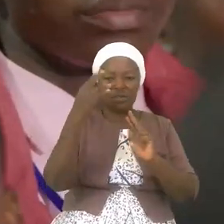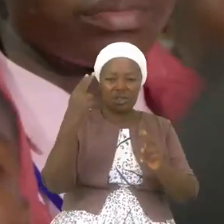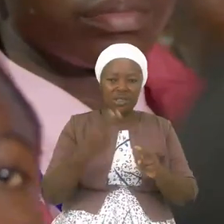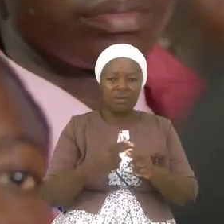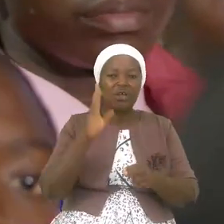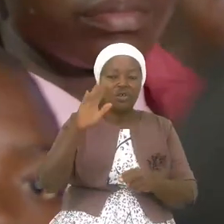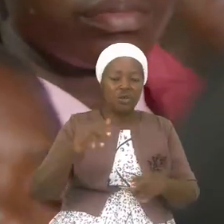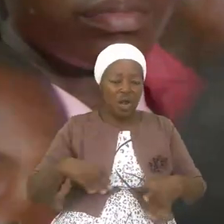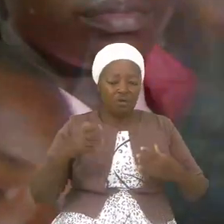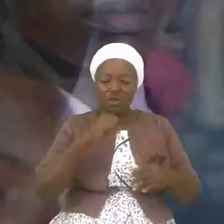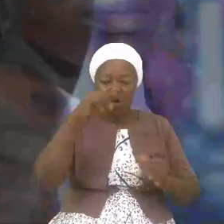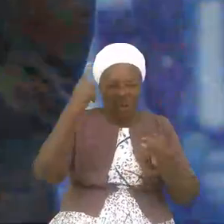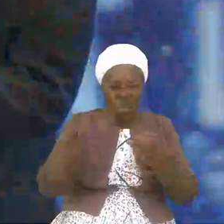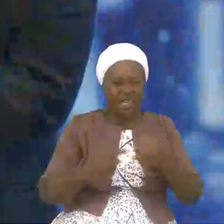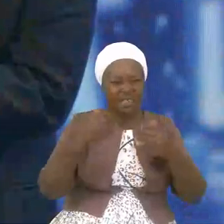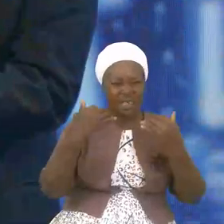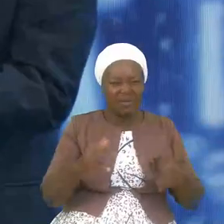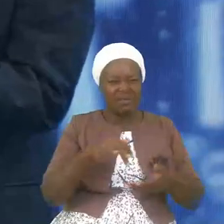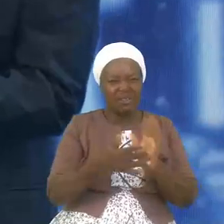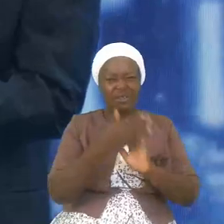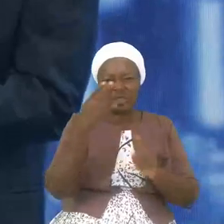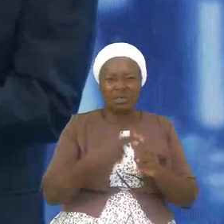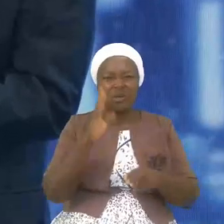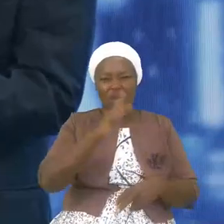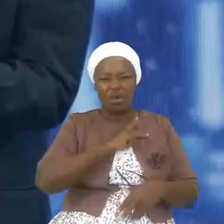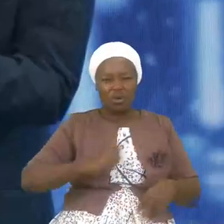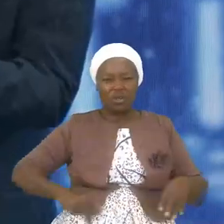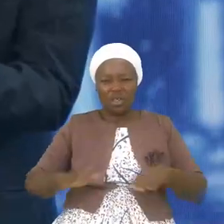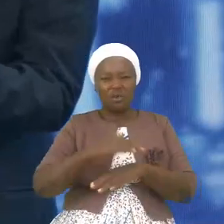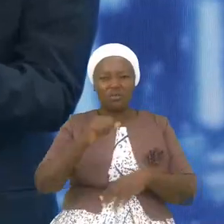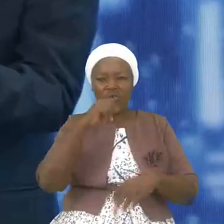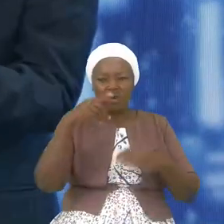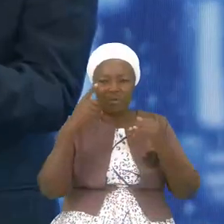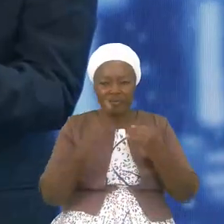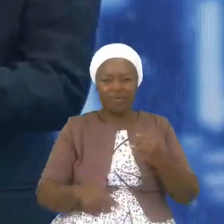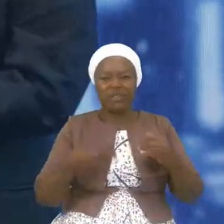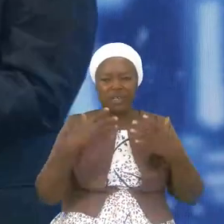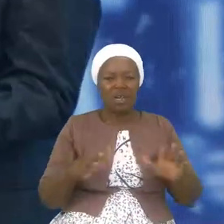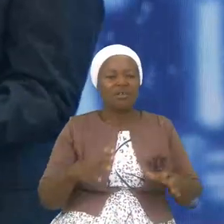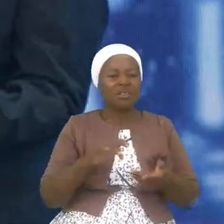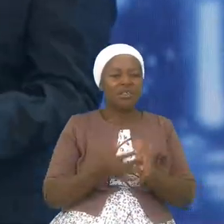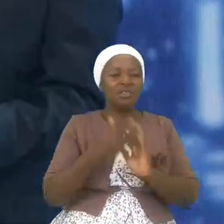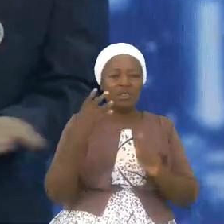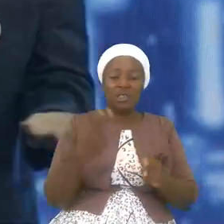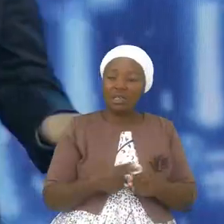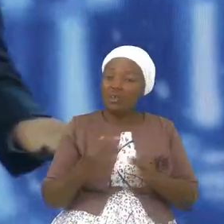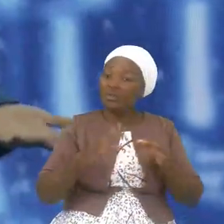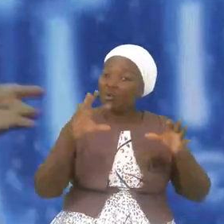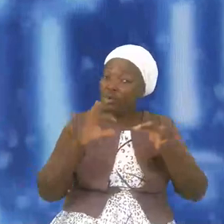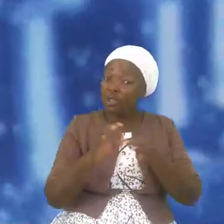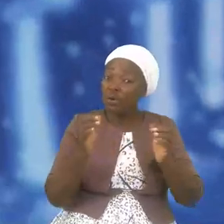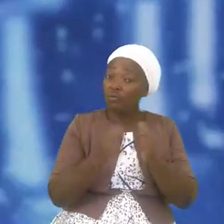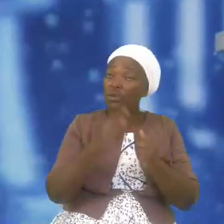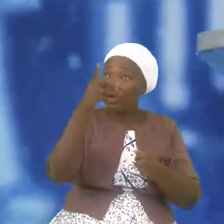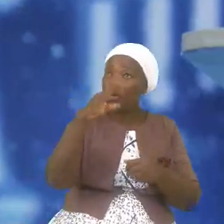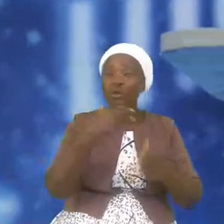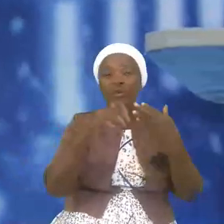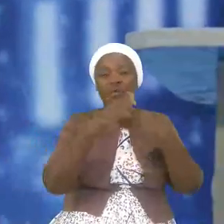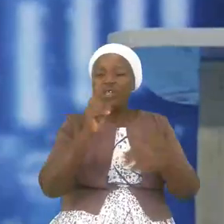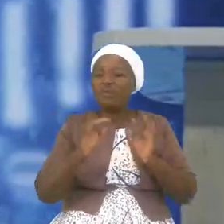prie que ton règne ne finisse pas maintenant. Si tu te connectes au Dieu du ciel, si tu te connectes